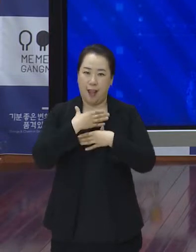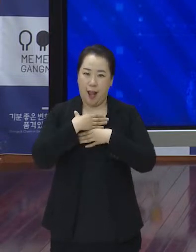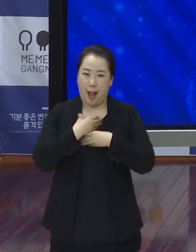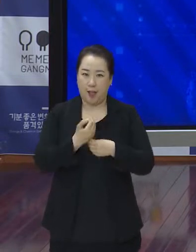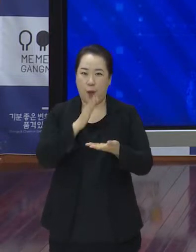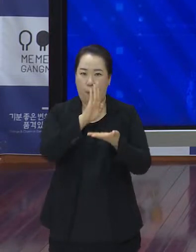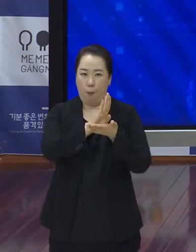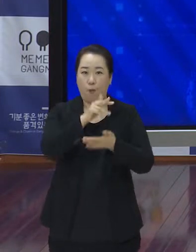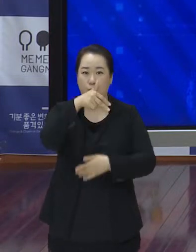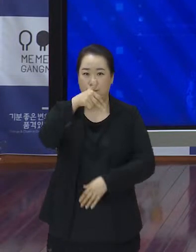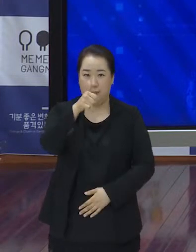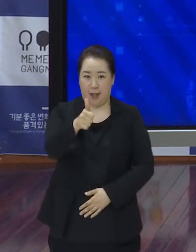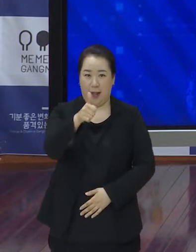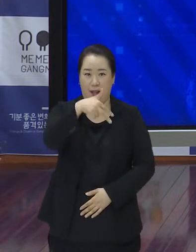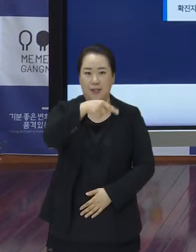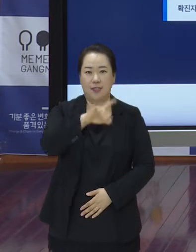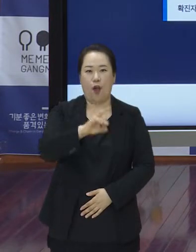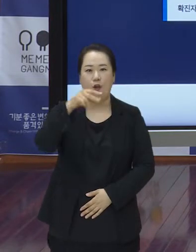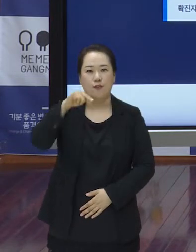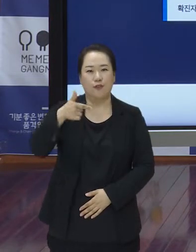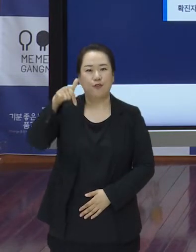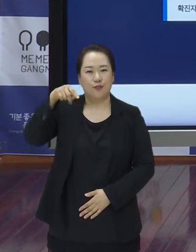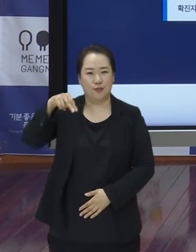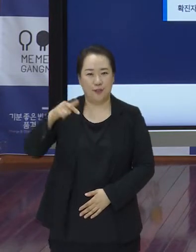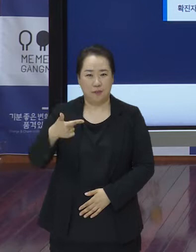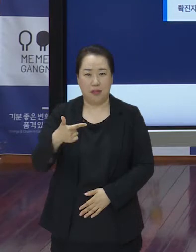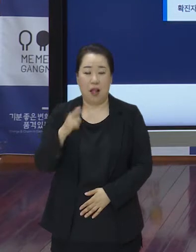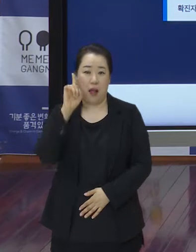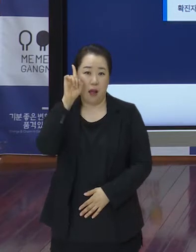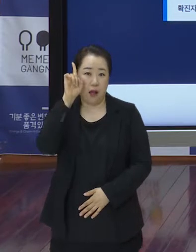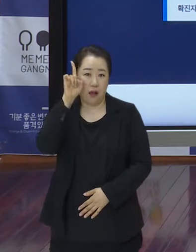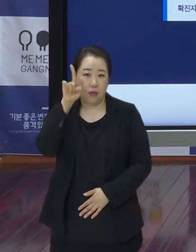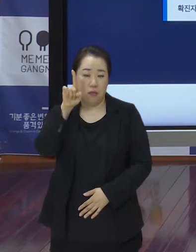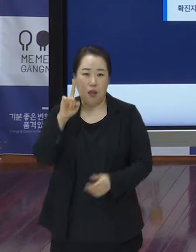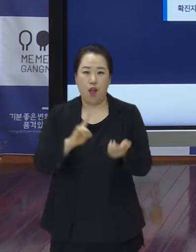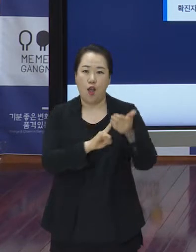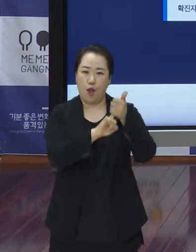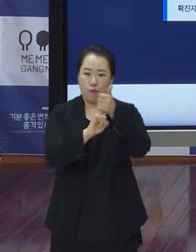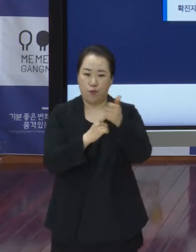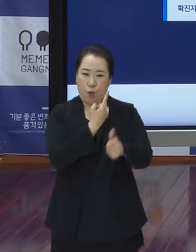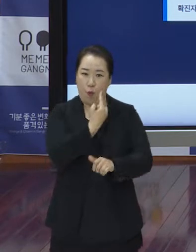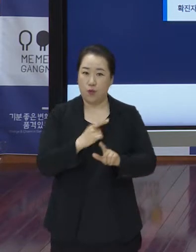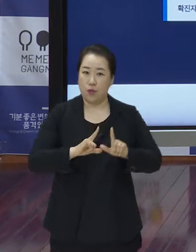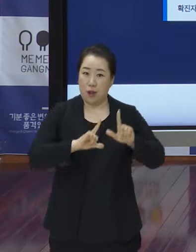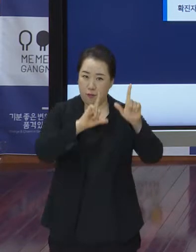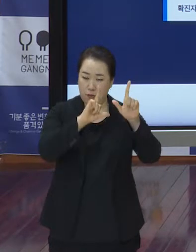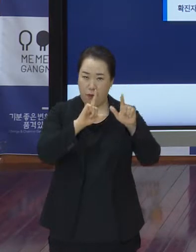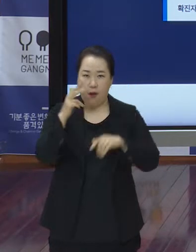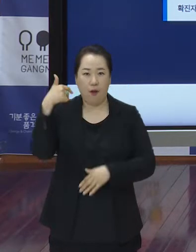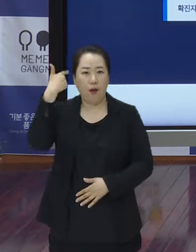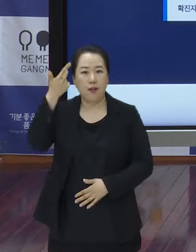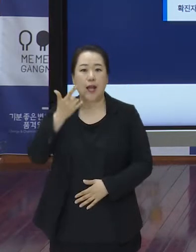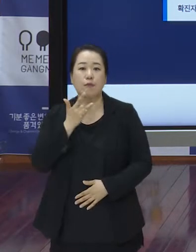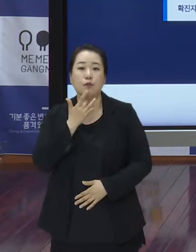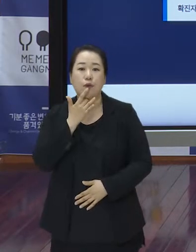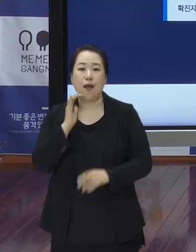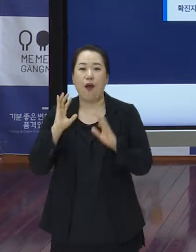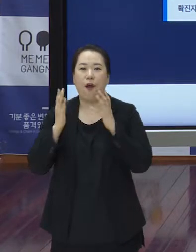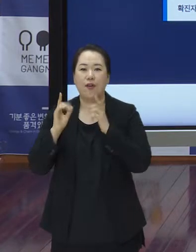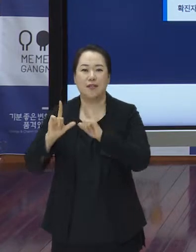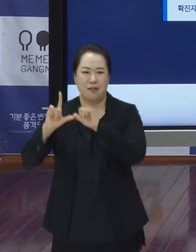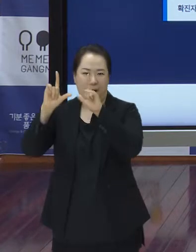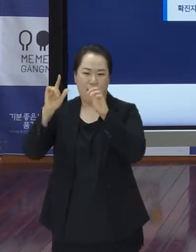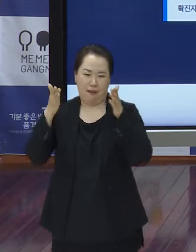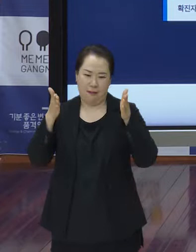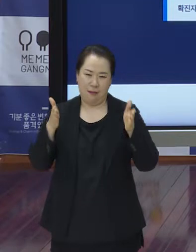재난안전대책본부장 정순근입니다. 내일 부처님 오신 날부터 다음 주 화요일 어린이날까지